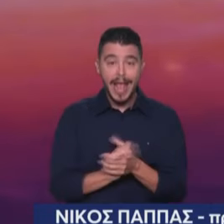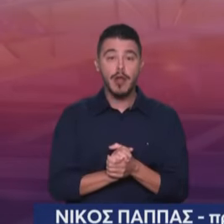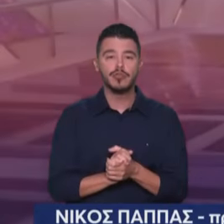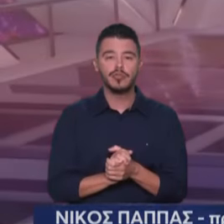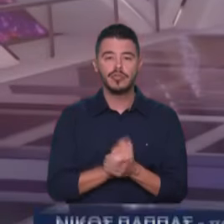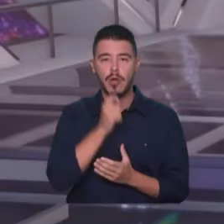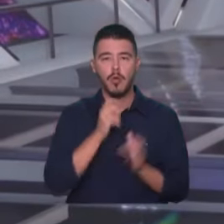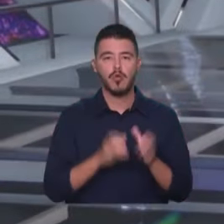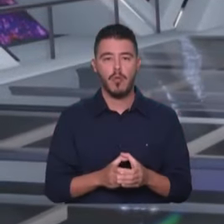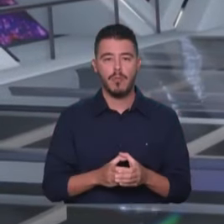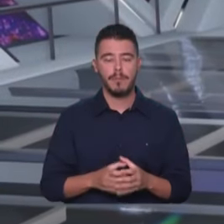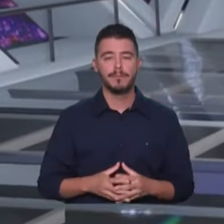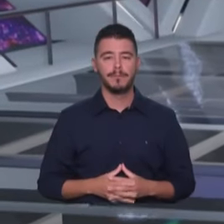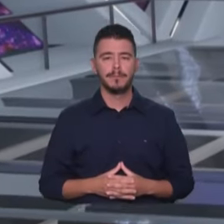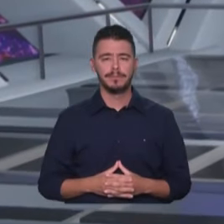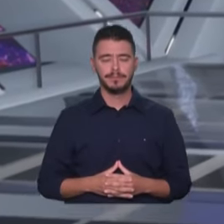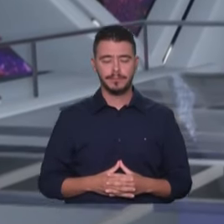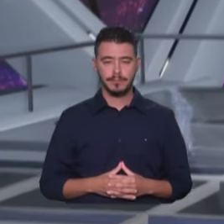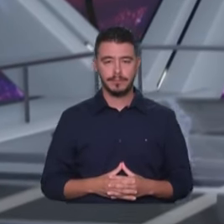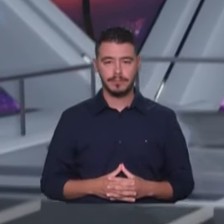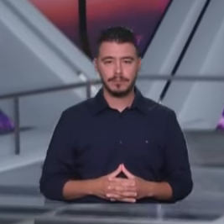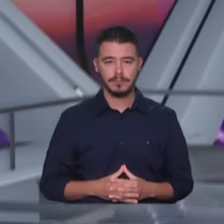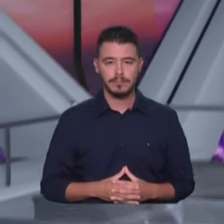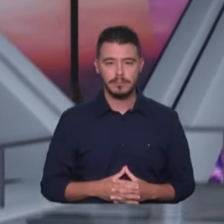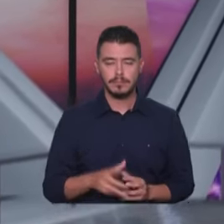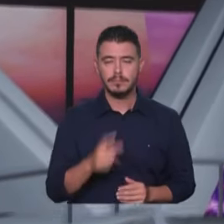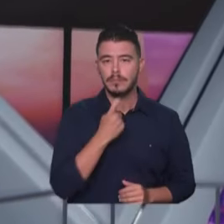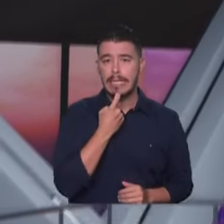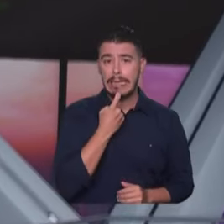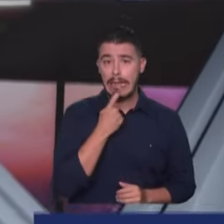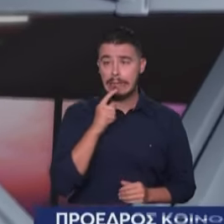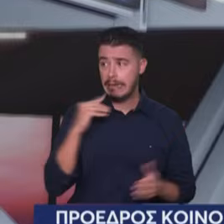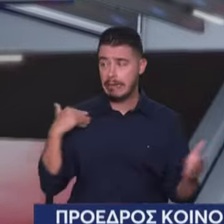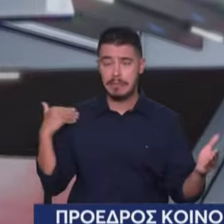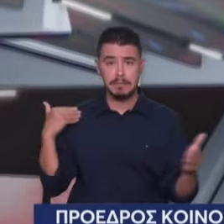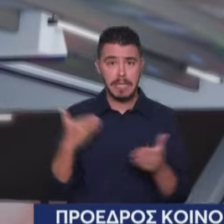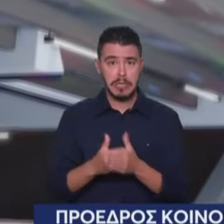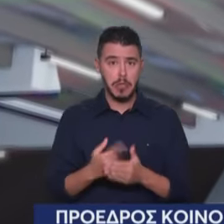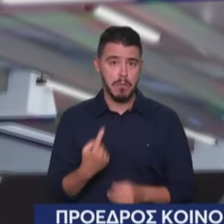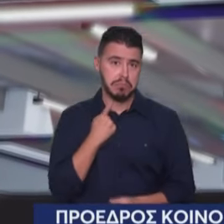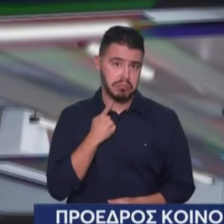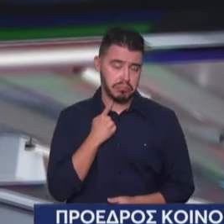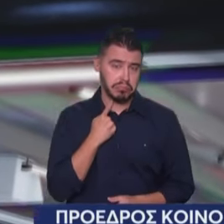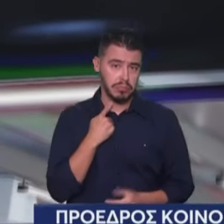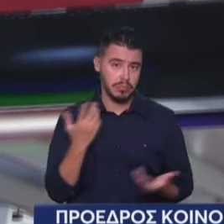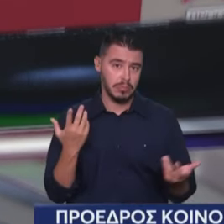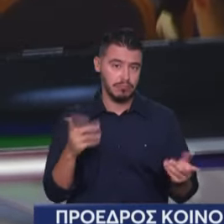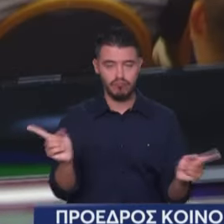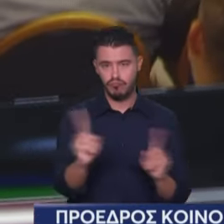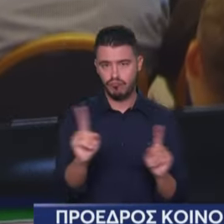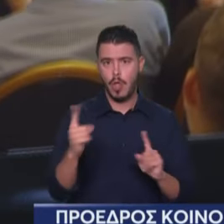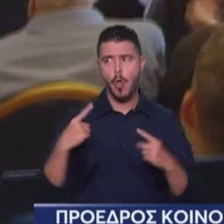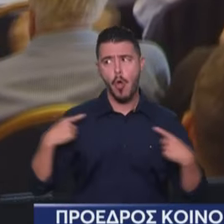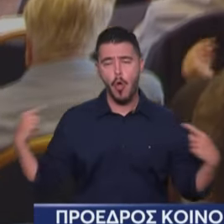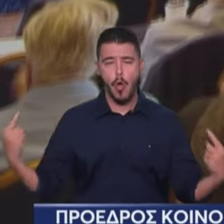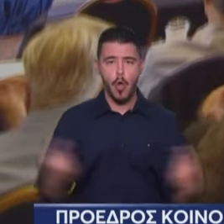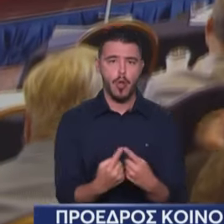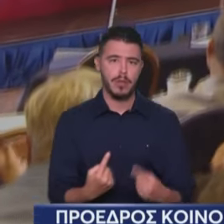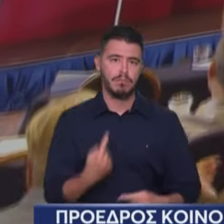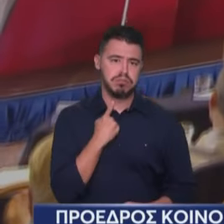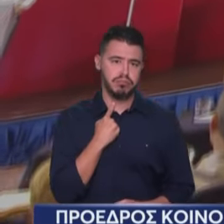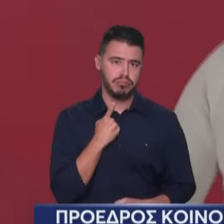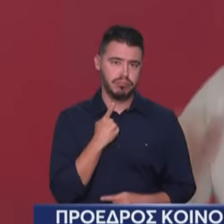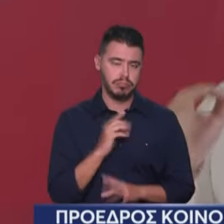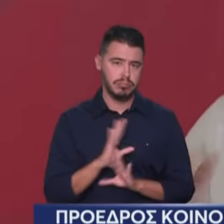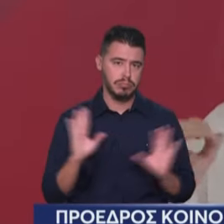πάντως, μέχρι τώρα, αν καταλαβαίνω, αν ερμηνεύω σωστά αυτά που είπατε, δεν κατάφερε να το ενώσει. Όλοι δεν καταφέραμε να το ενώσουμε. Όλοι δεν καταφέραμε να έχουμε μια συνθετική σωστή πορεία.